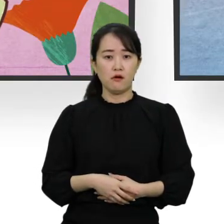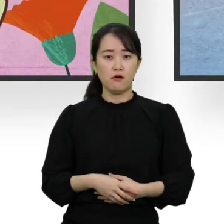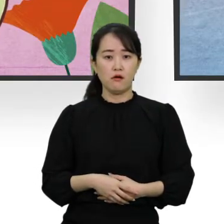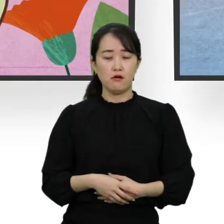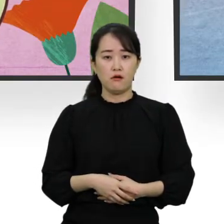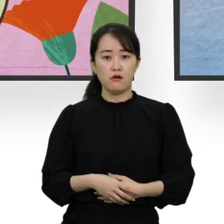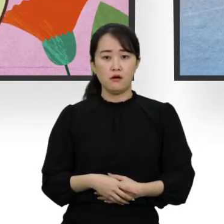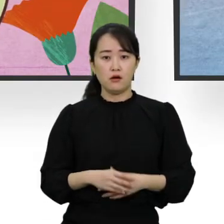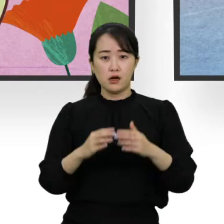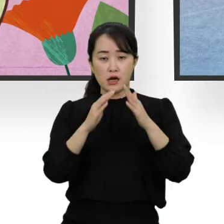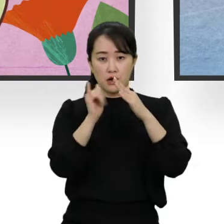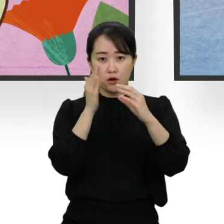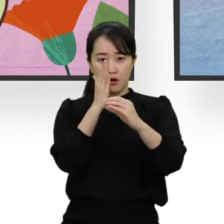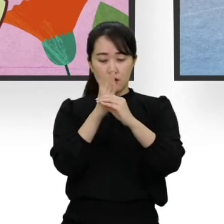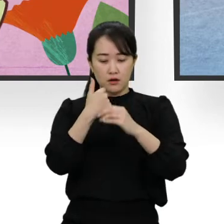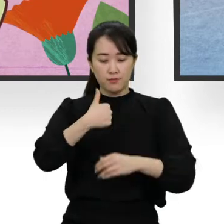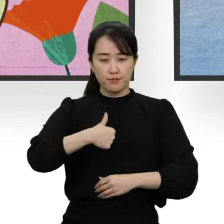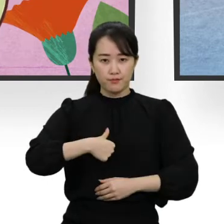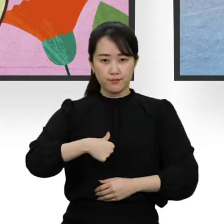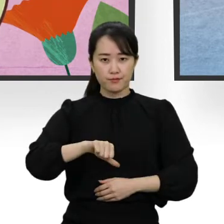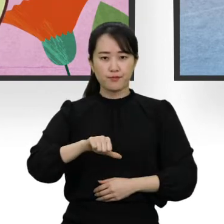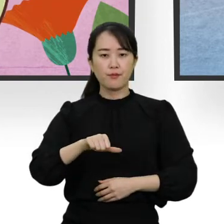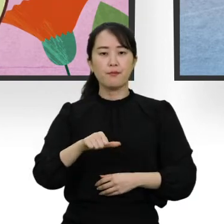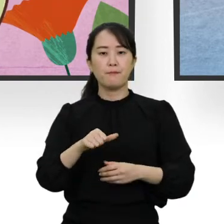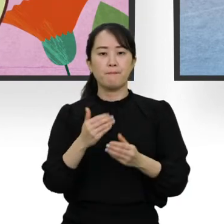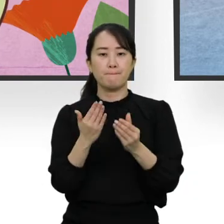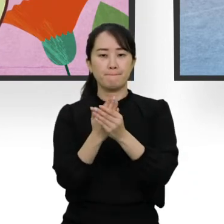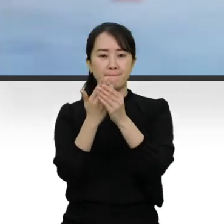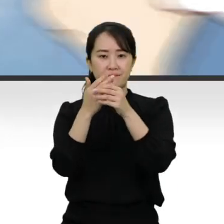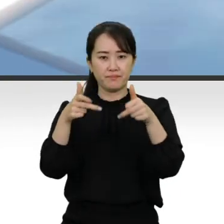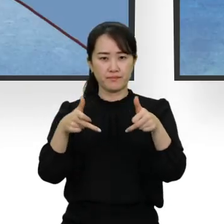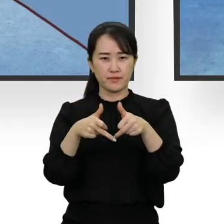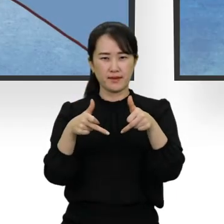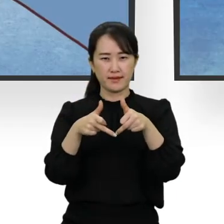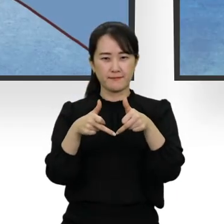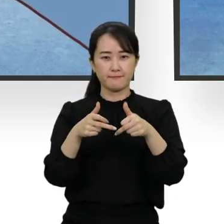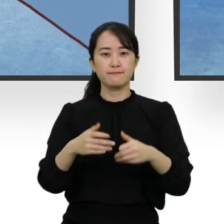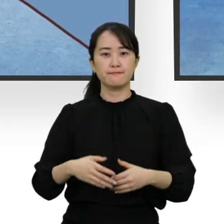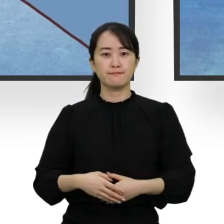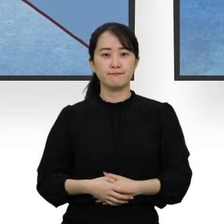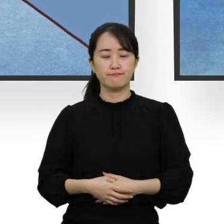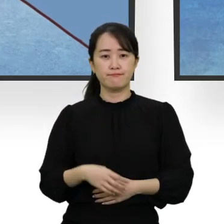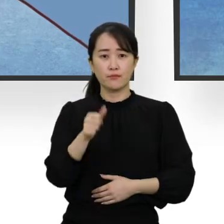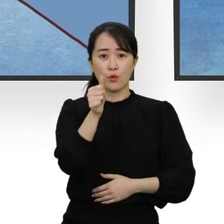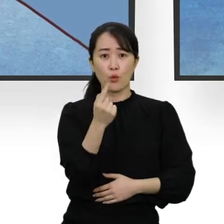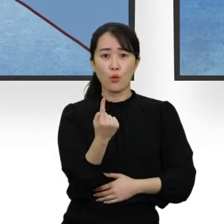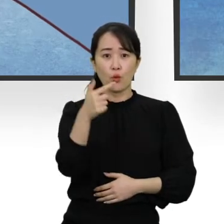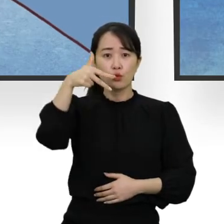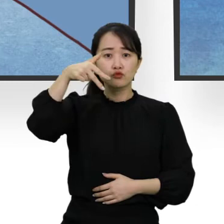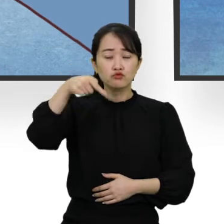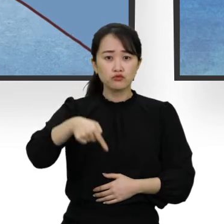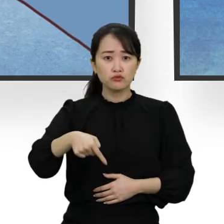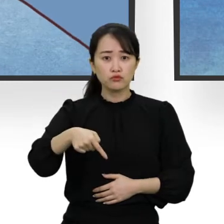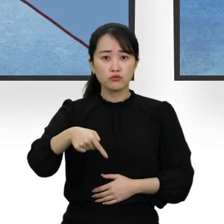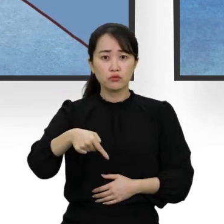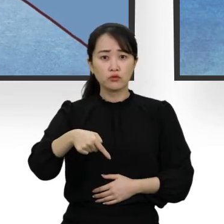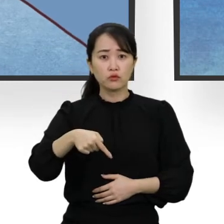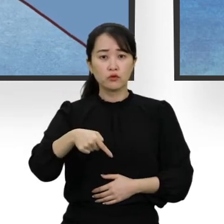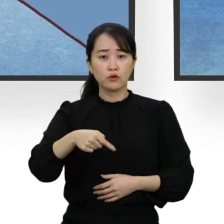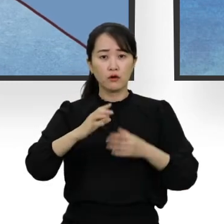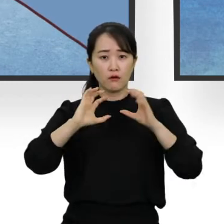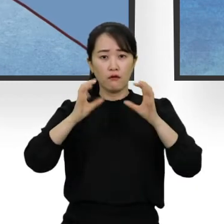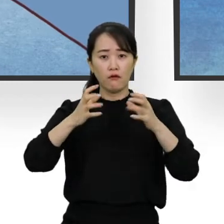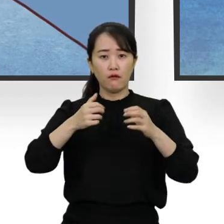A씨의 가족 중 아들은 발달 장애를 가지고 있습니다. 호주 이민국은 A씨 아들에게 필요한